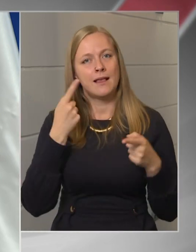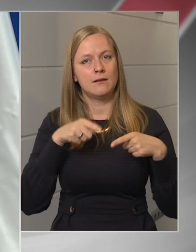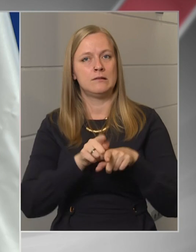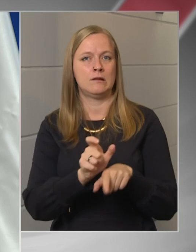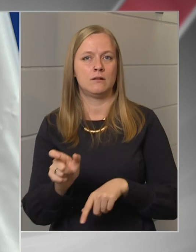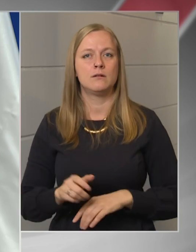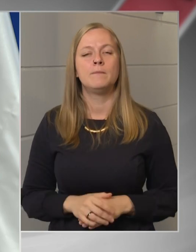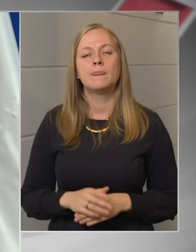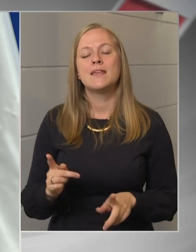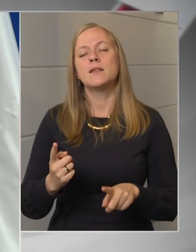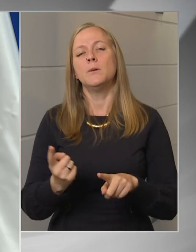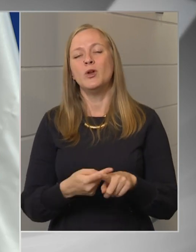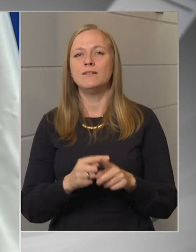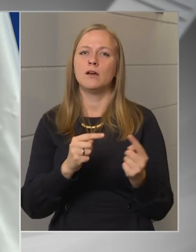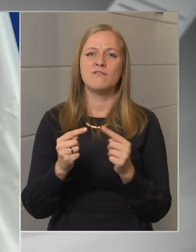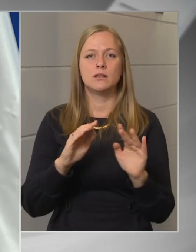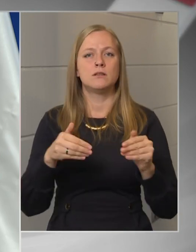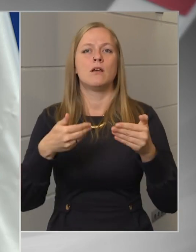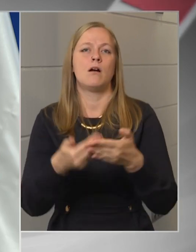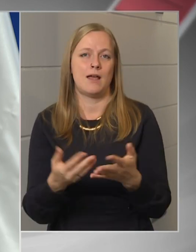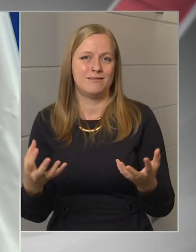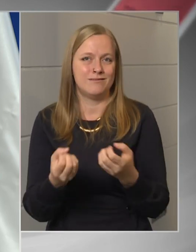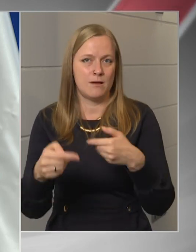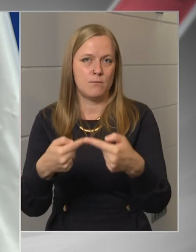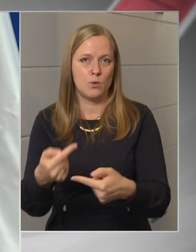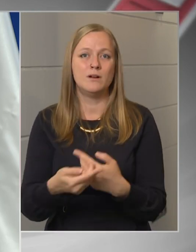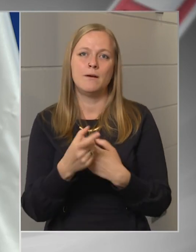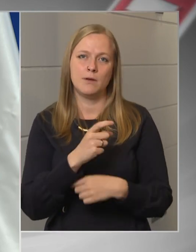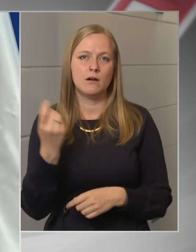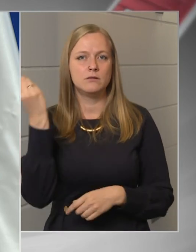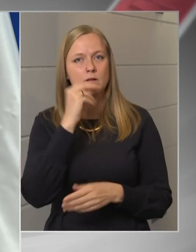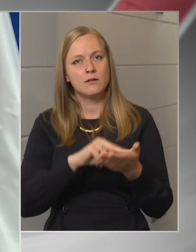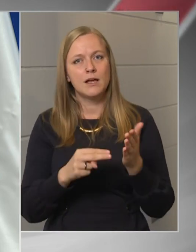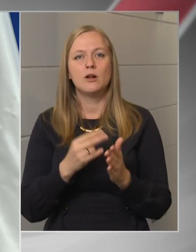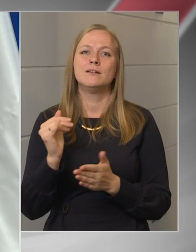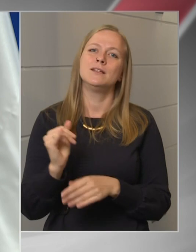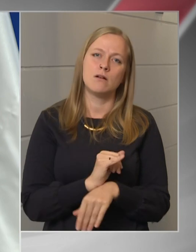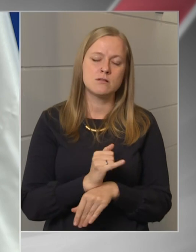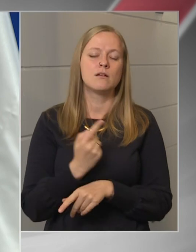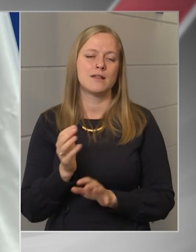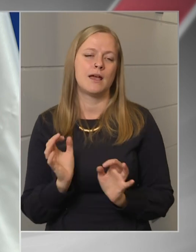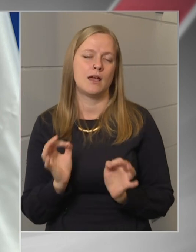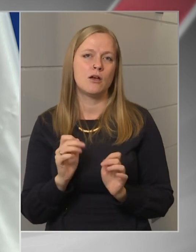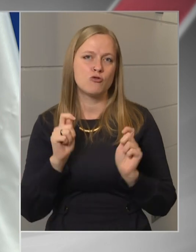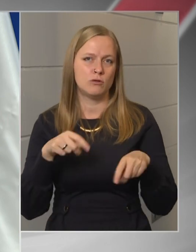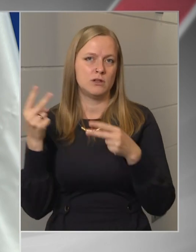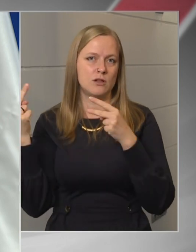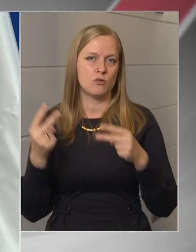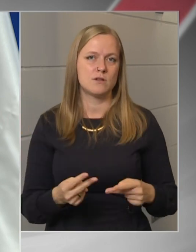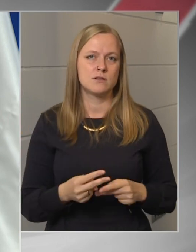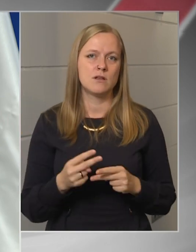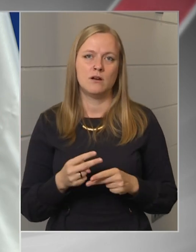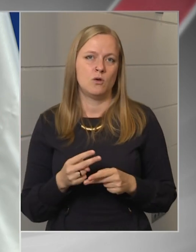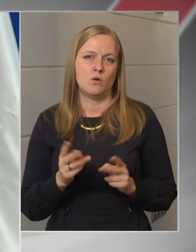Miután ez politikai vitákhoz vezetett, ezért a tankerület, vagy az igazgató azt a helyes döntőst hozta, hogy